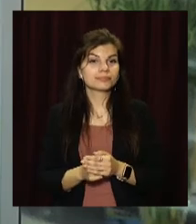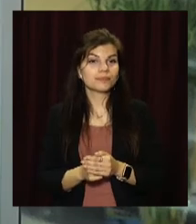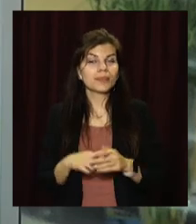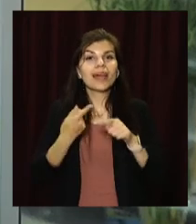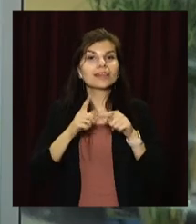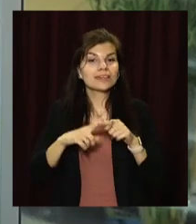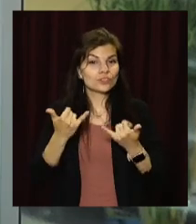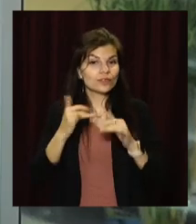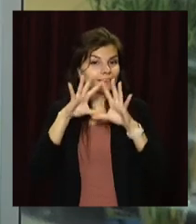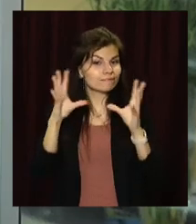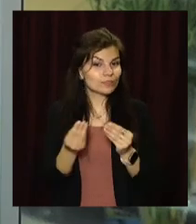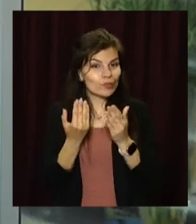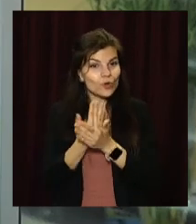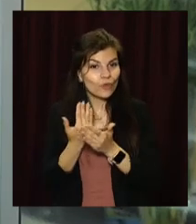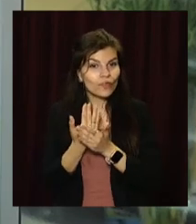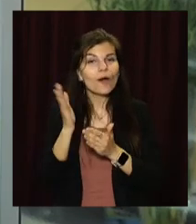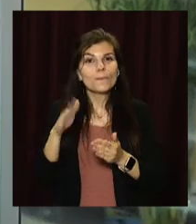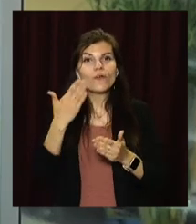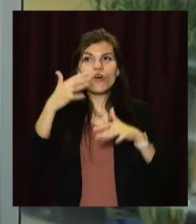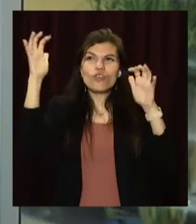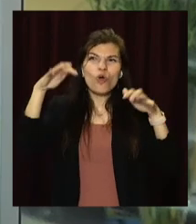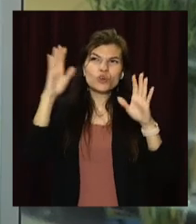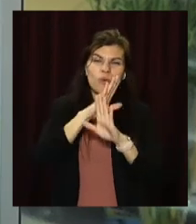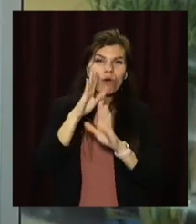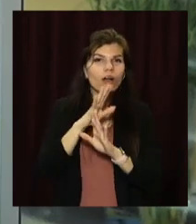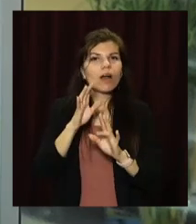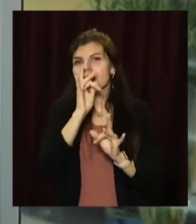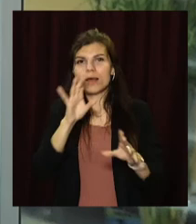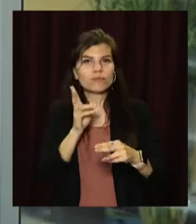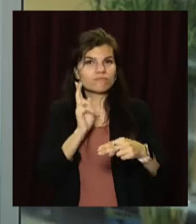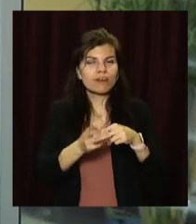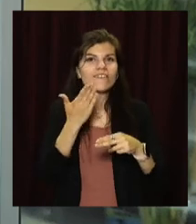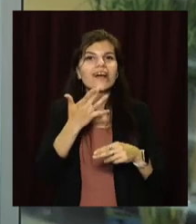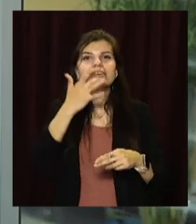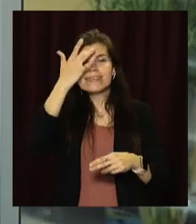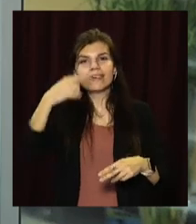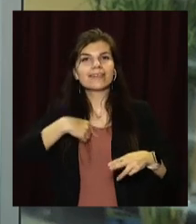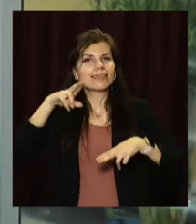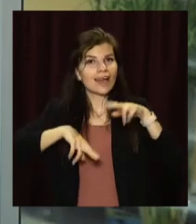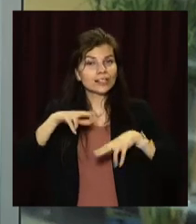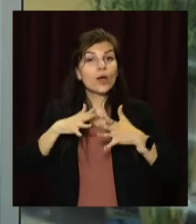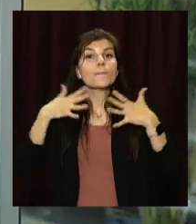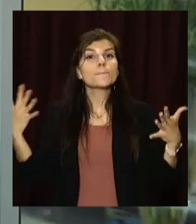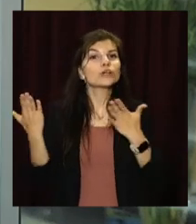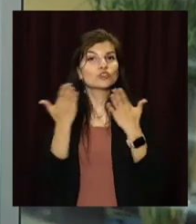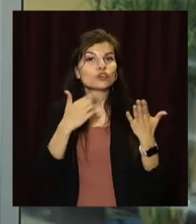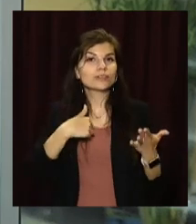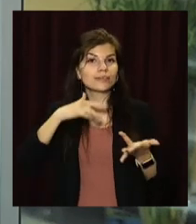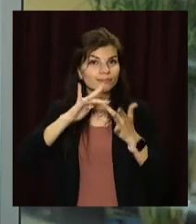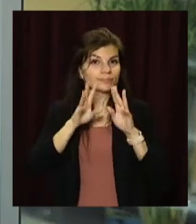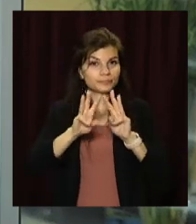І це всі новини на цю годину. Нехай дощова погода не стане на заваді літньому настрою. Більше читайте на нашому